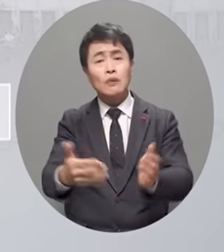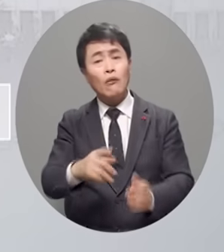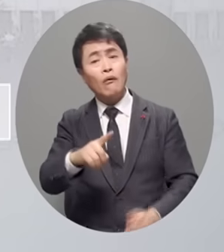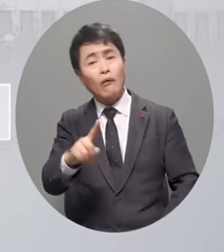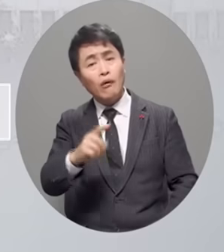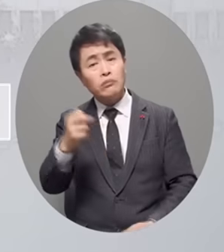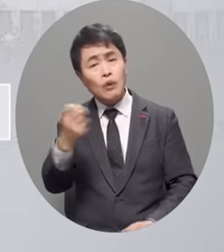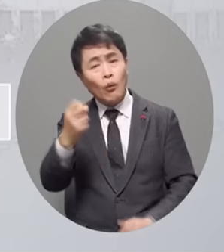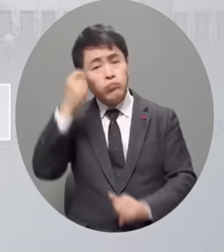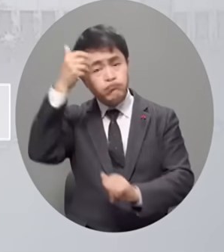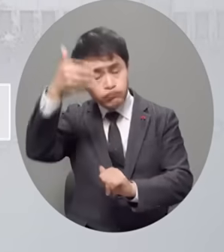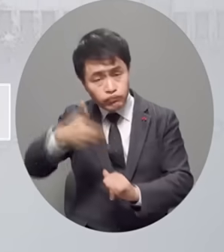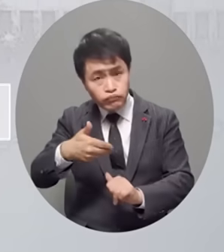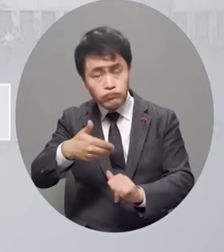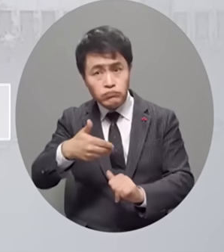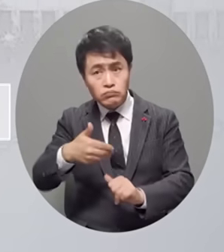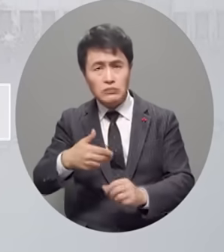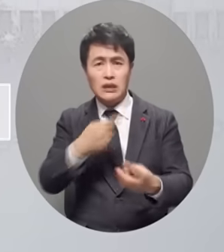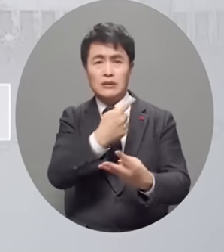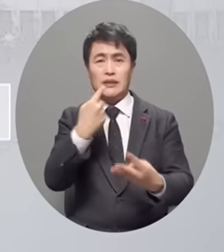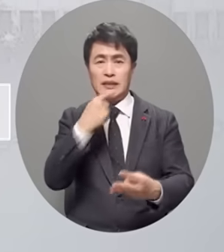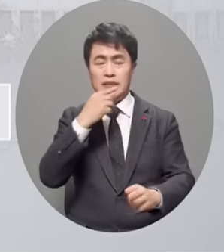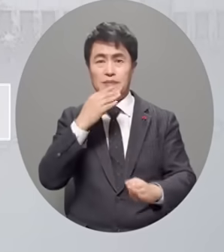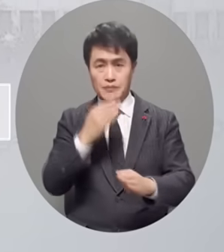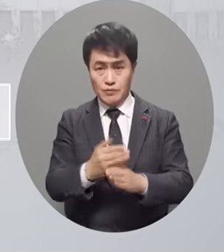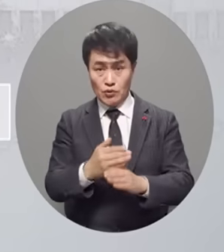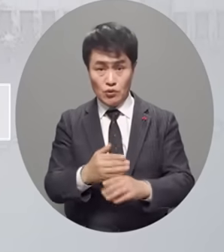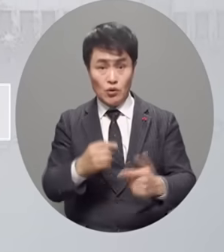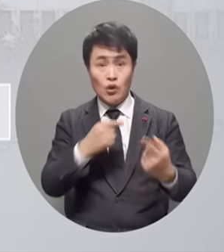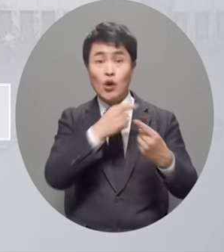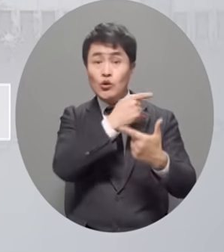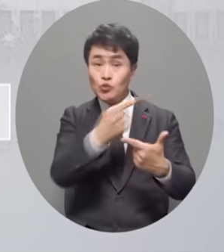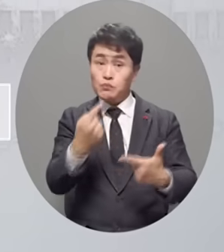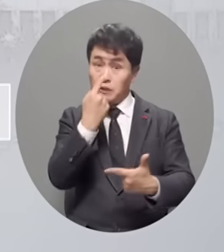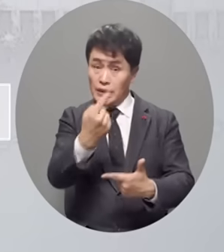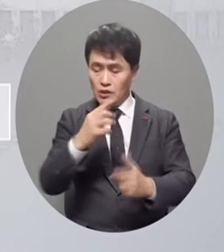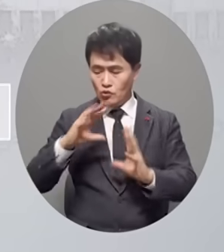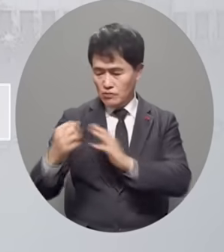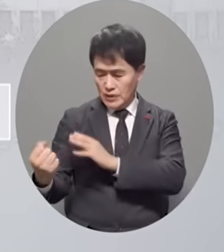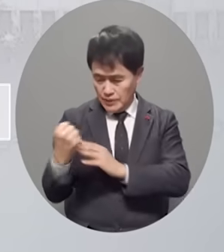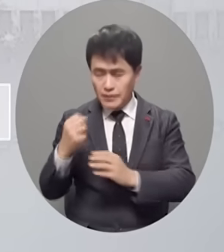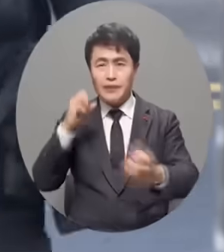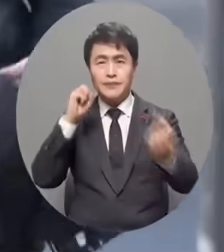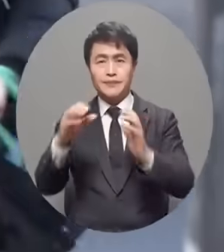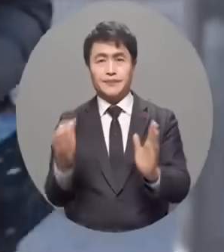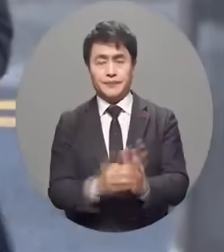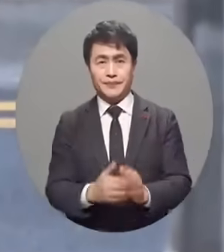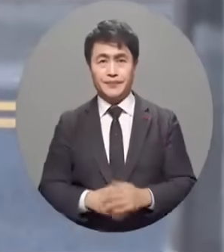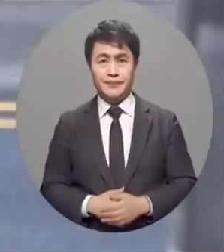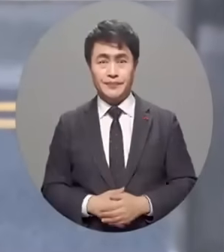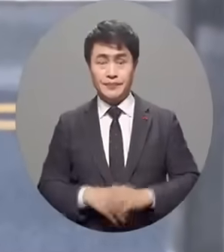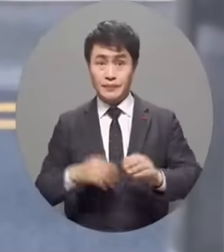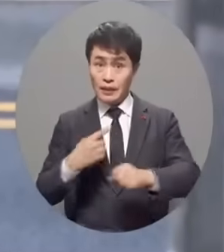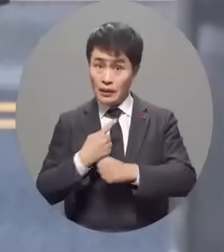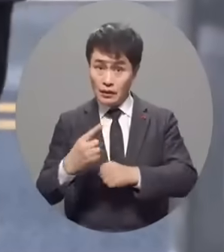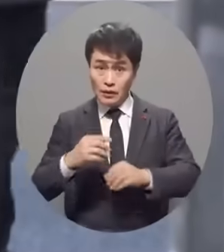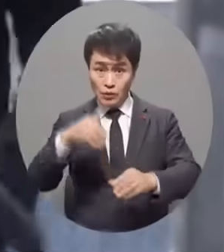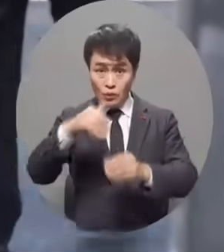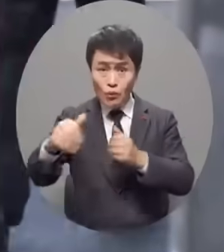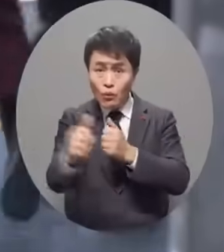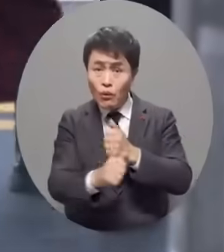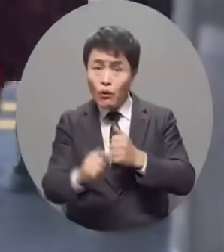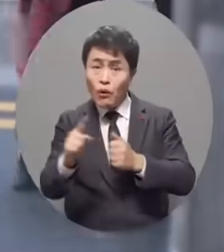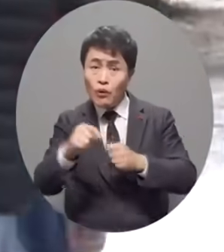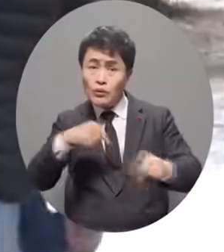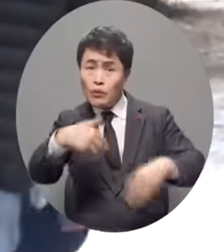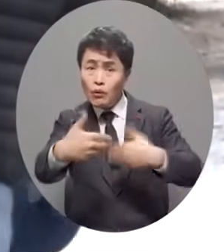재차 질문했더니 3분의 1은 민주당이, 6분의 1은 국민의힘이라고 답했습니다. 내년 총선에서 어떤